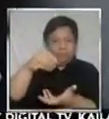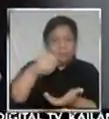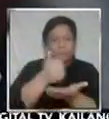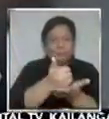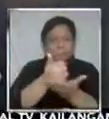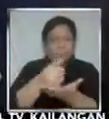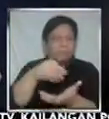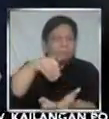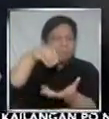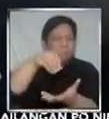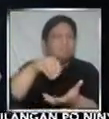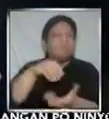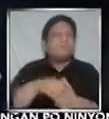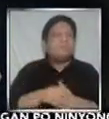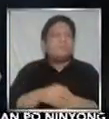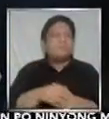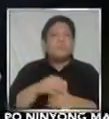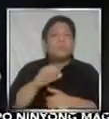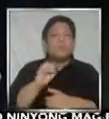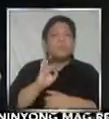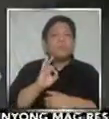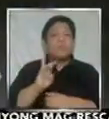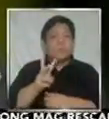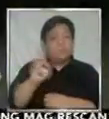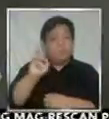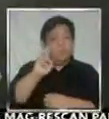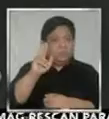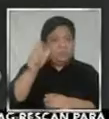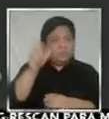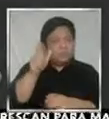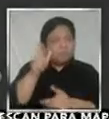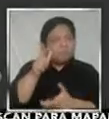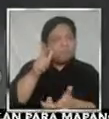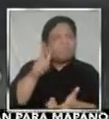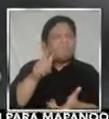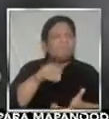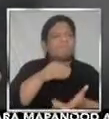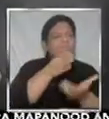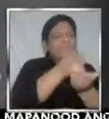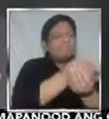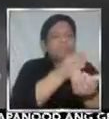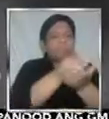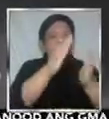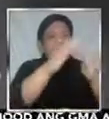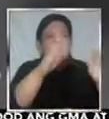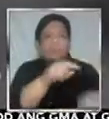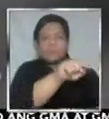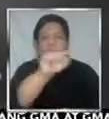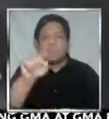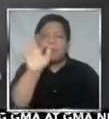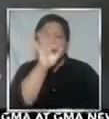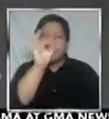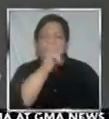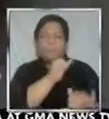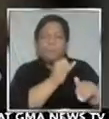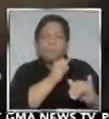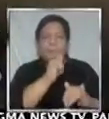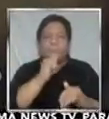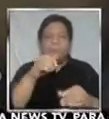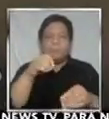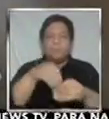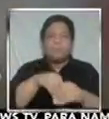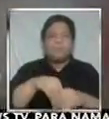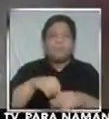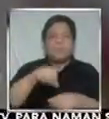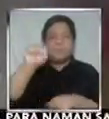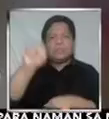sinadya ng OFW na si Ray Lapitan Rebudal ang mga bahay ng mga kapwa Pinoy sa Reggio Calabria sa South